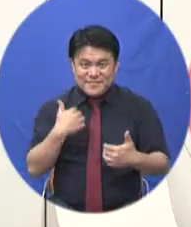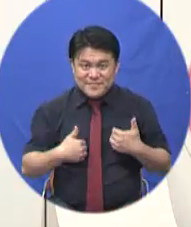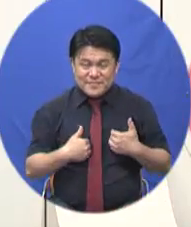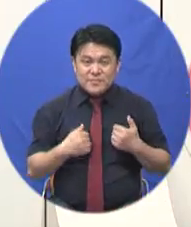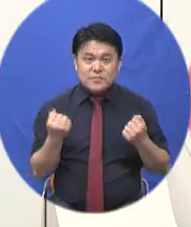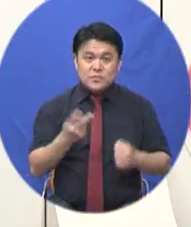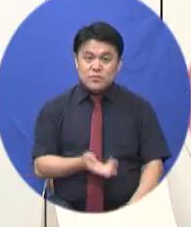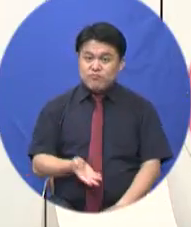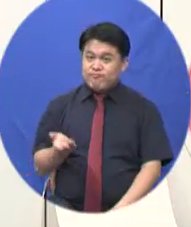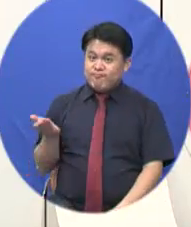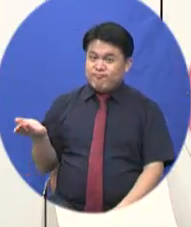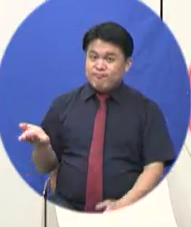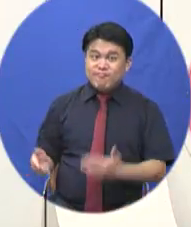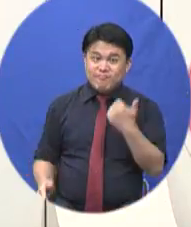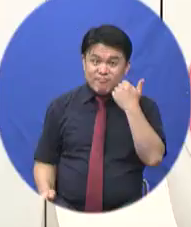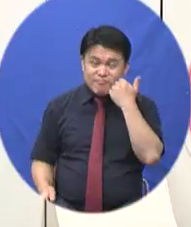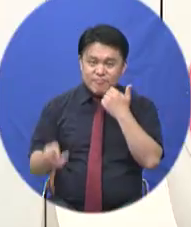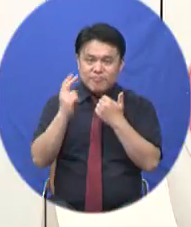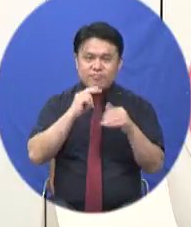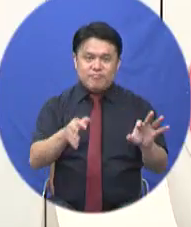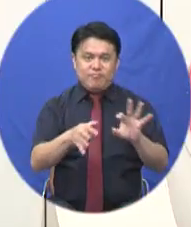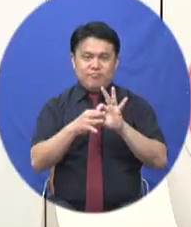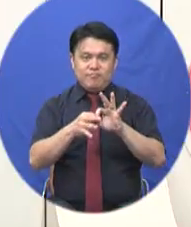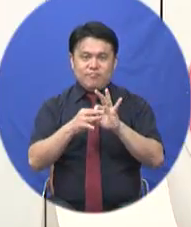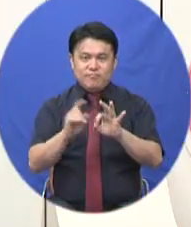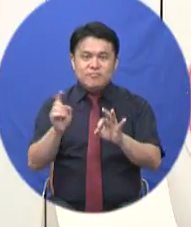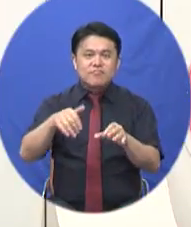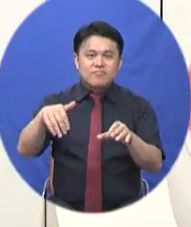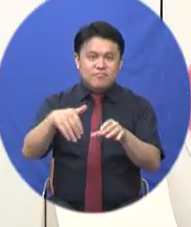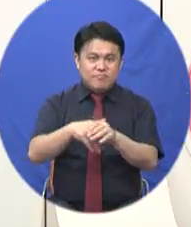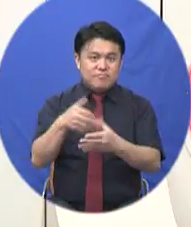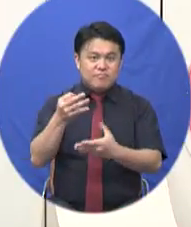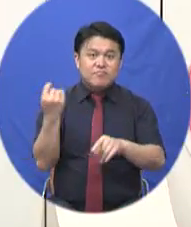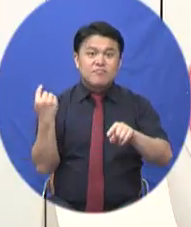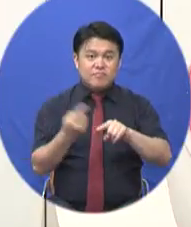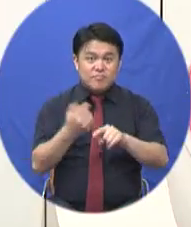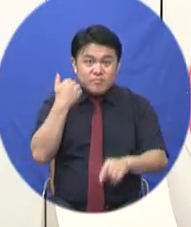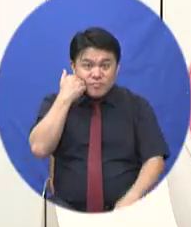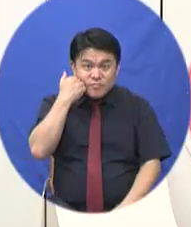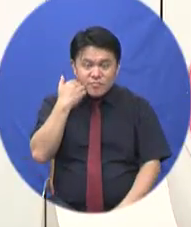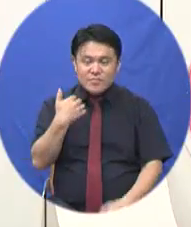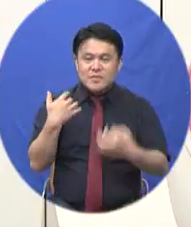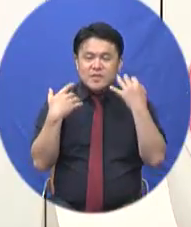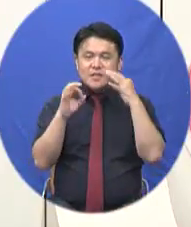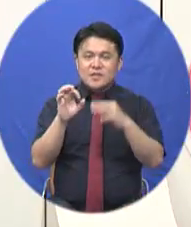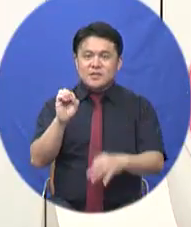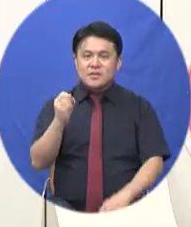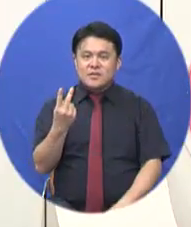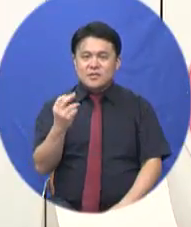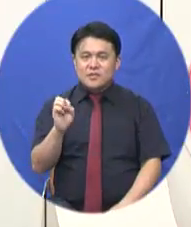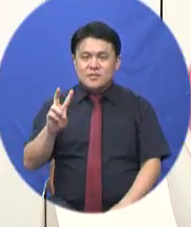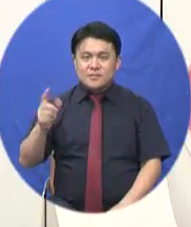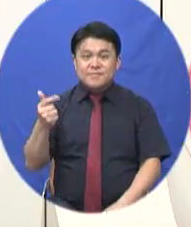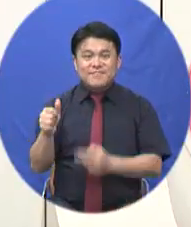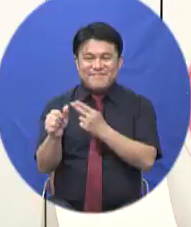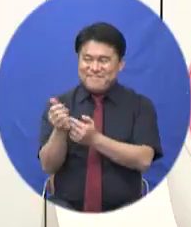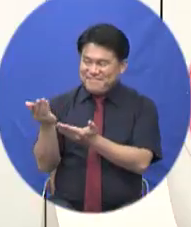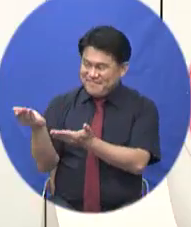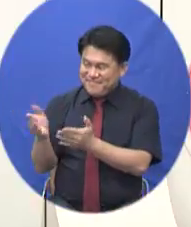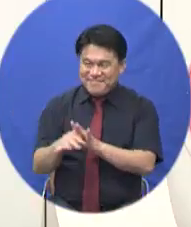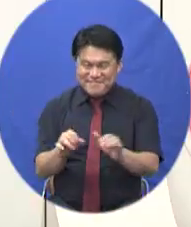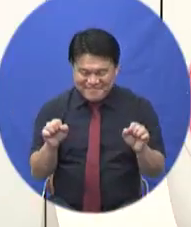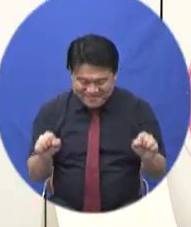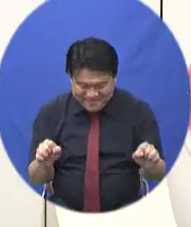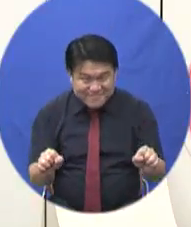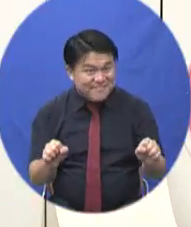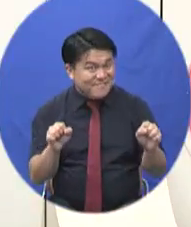제 옆에는 가요계 인간문화재 김용만 선생님 자리 함께 하셨습니다. 선생님 안녕하세요. 네, 안녕하세요.